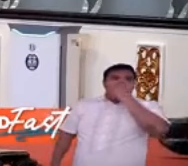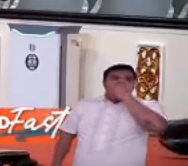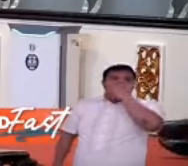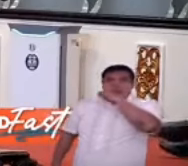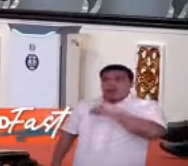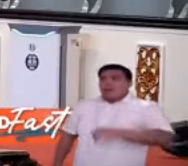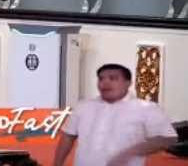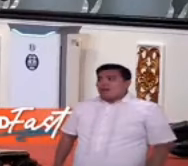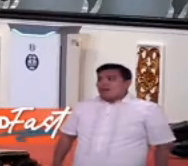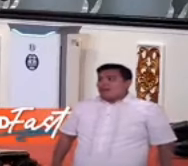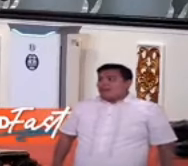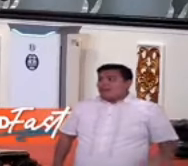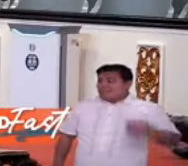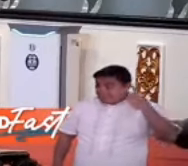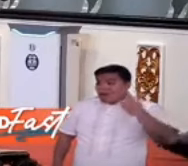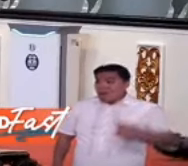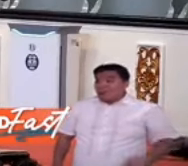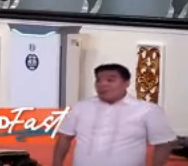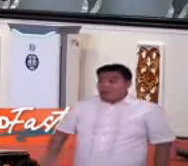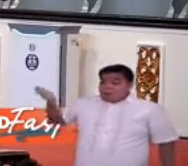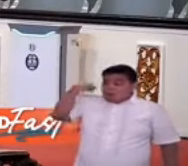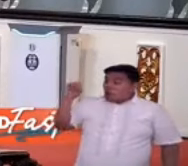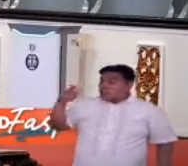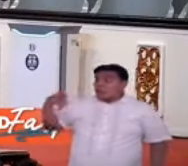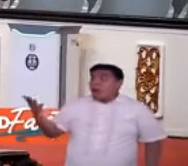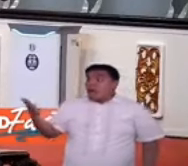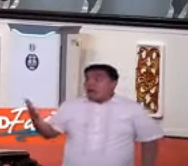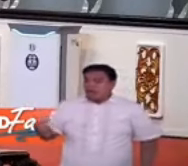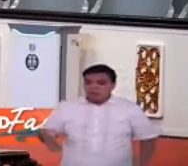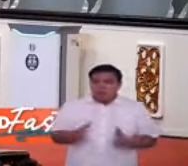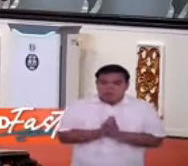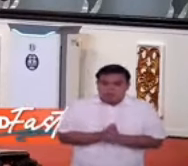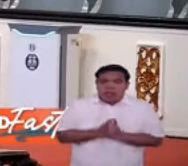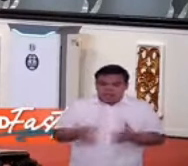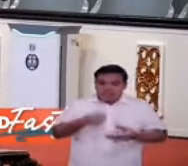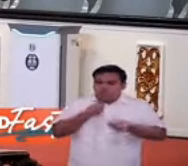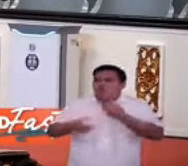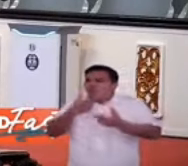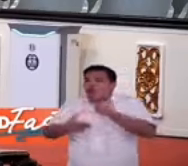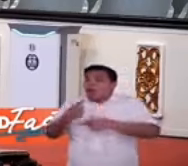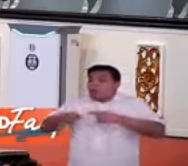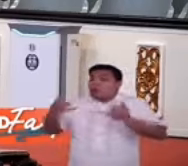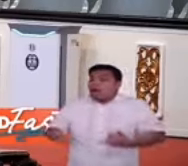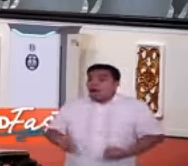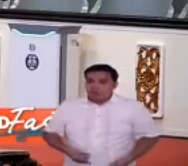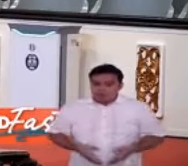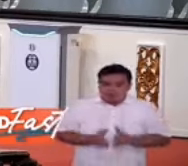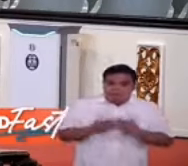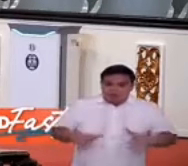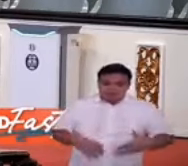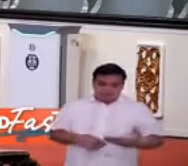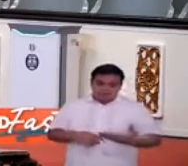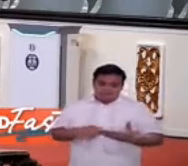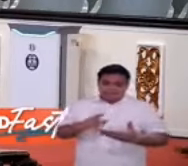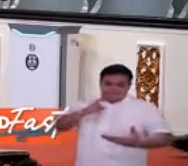So, kuyawa. Asa ka? Unsa ka? Unsa magyud ka? Vlogger ka or tao lang yud ka? Kay kung